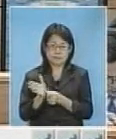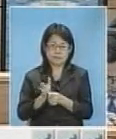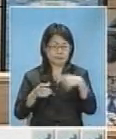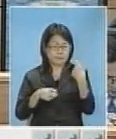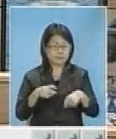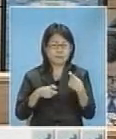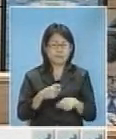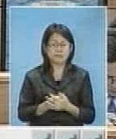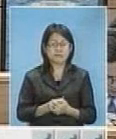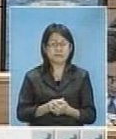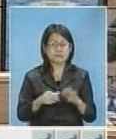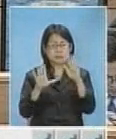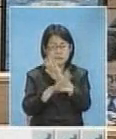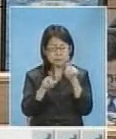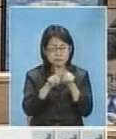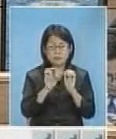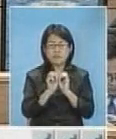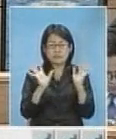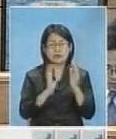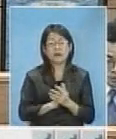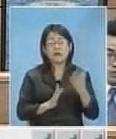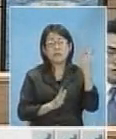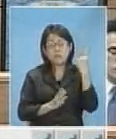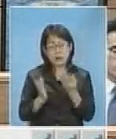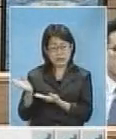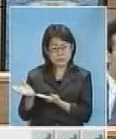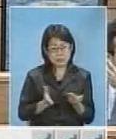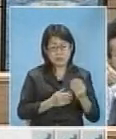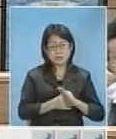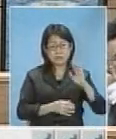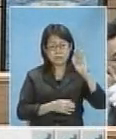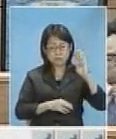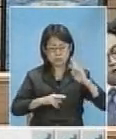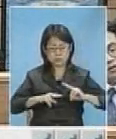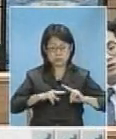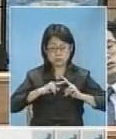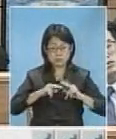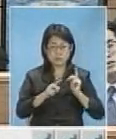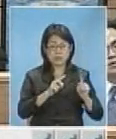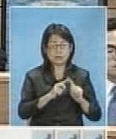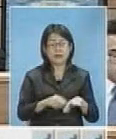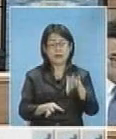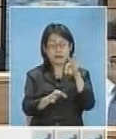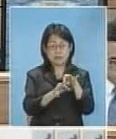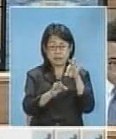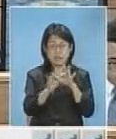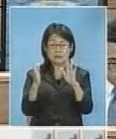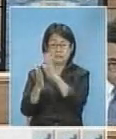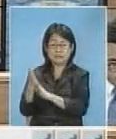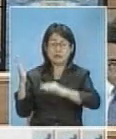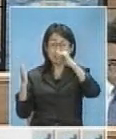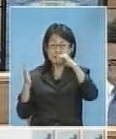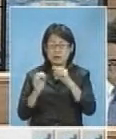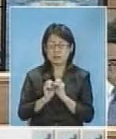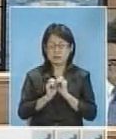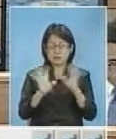นที่ในงานสัมมนาเมื่อวานนี้เองที่ภาคเอกชนได้มีการจัดขึ้นทางธนาคารแห่งประเทศไทยก็ได้แสดงออกถึง